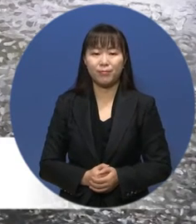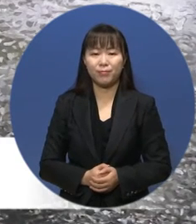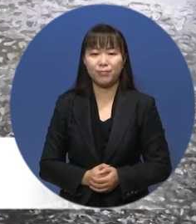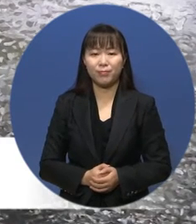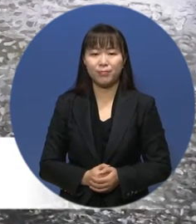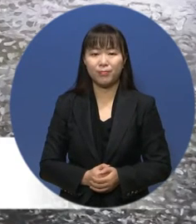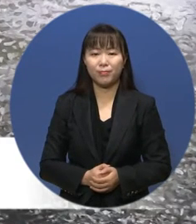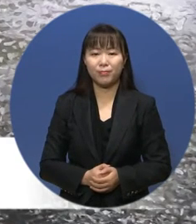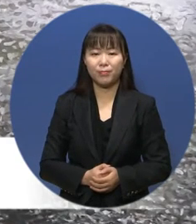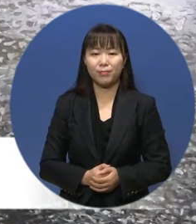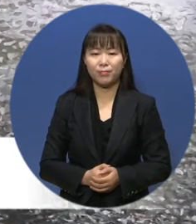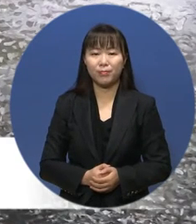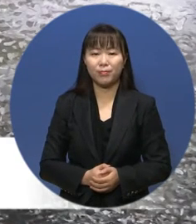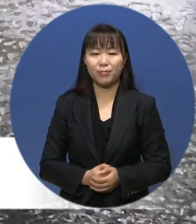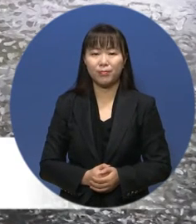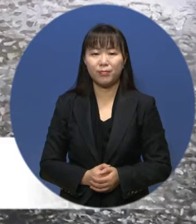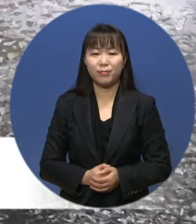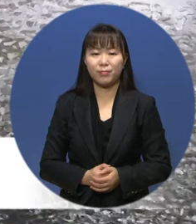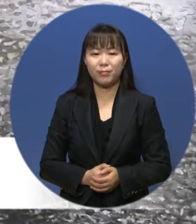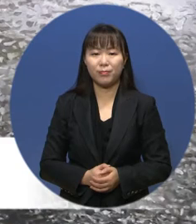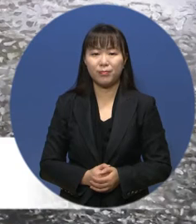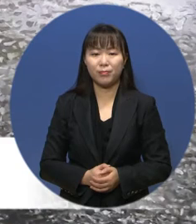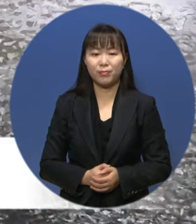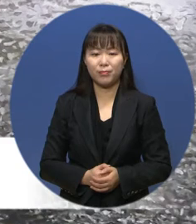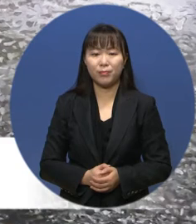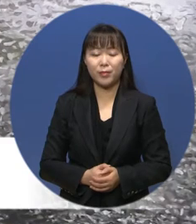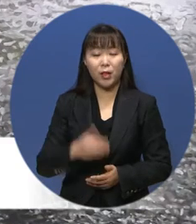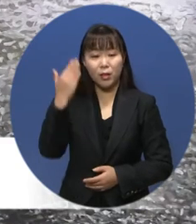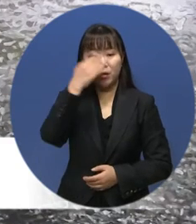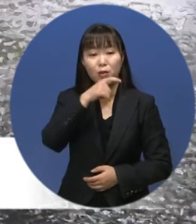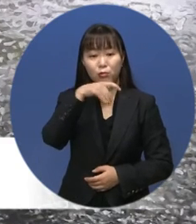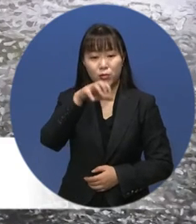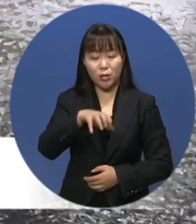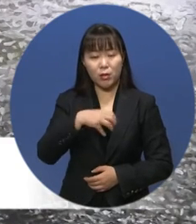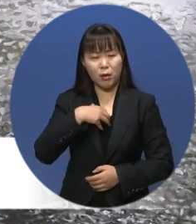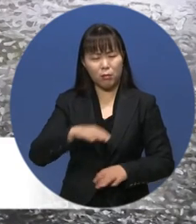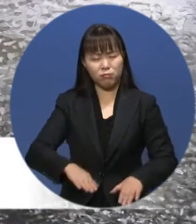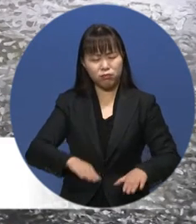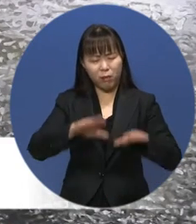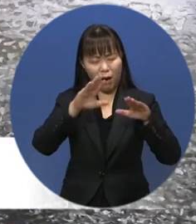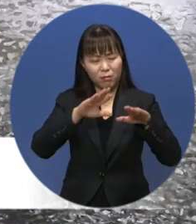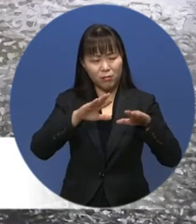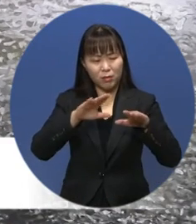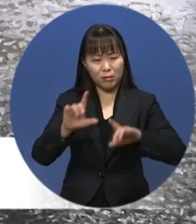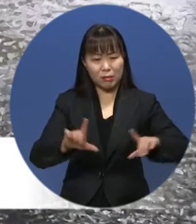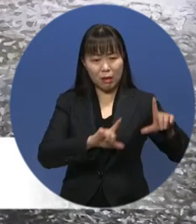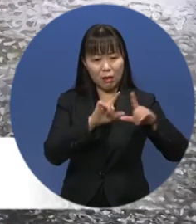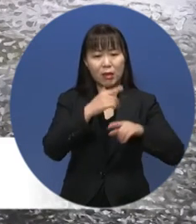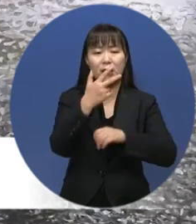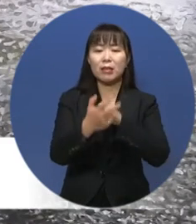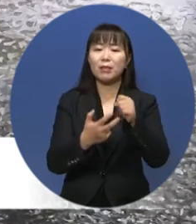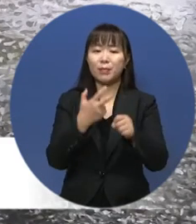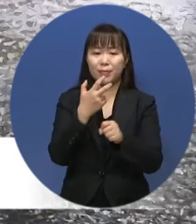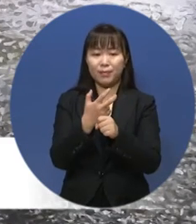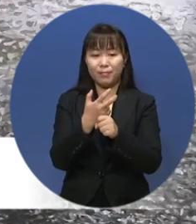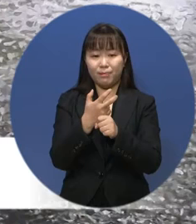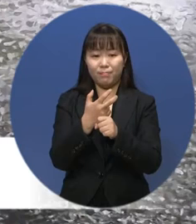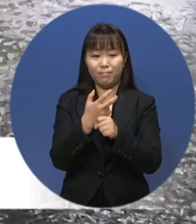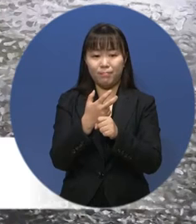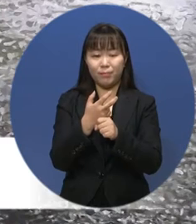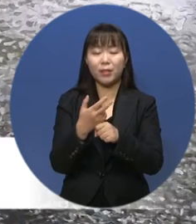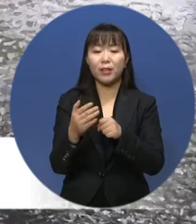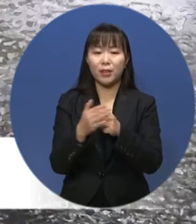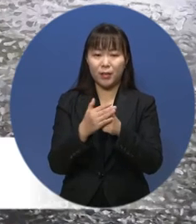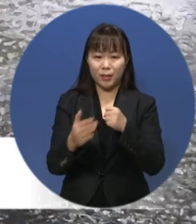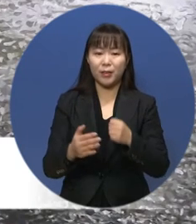전시의 그런 목표를 삼았습니다만 여수에서만 제가 한 70여 년을 저는 여수에 살았거든요. 그렇기